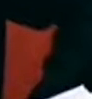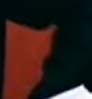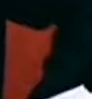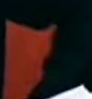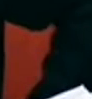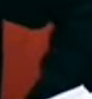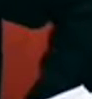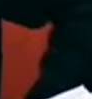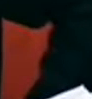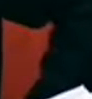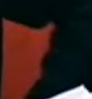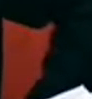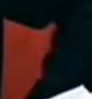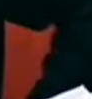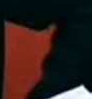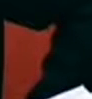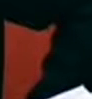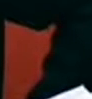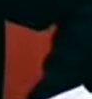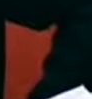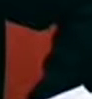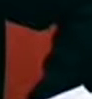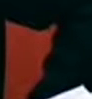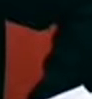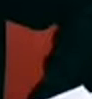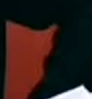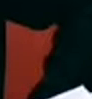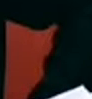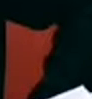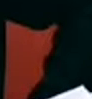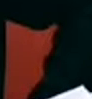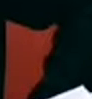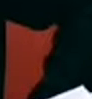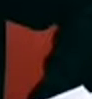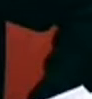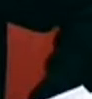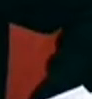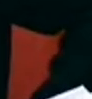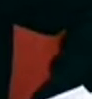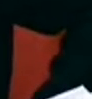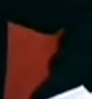Yani burada biz hakikaten tanıyor muyuz, tanımıyor muyuz? Türkiye'nin politikası